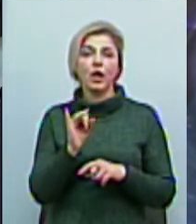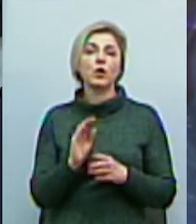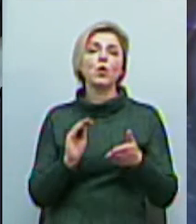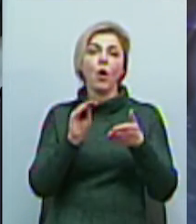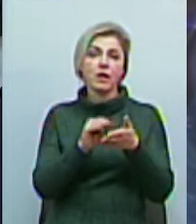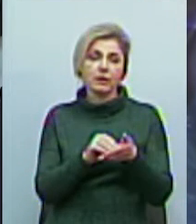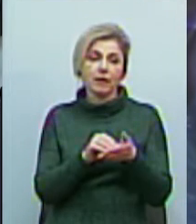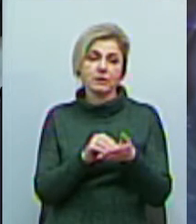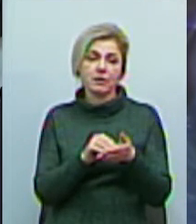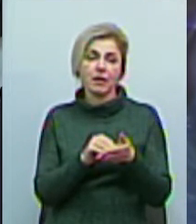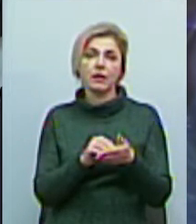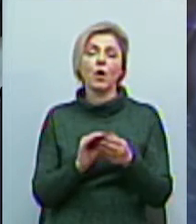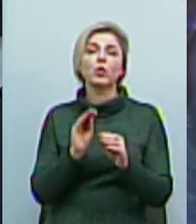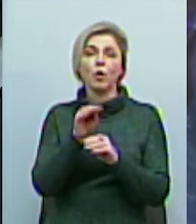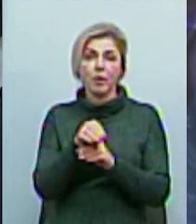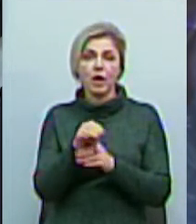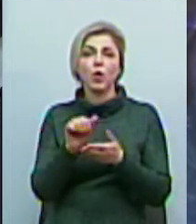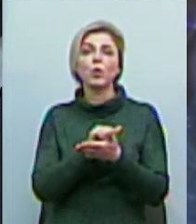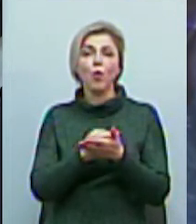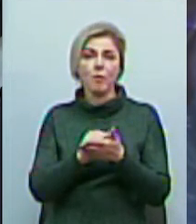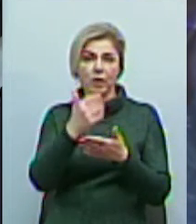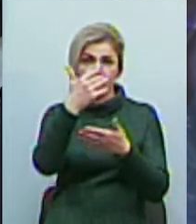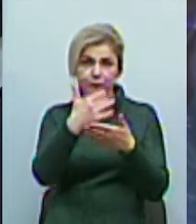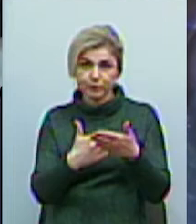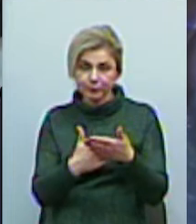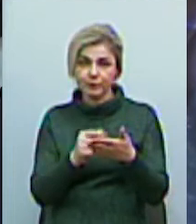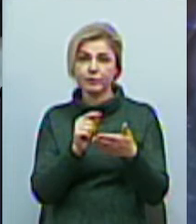докладаються певні документи, перелік цих документів